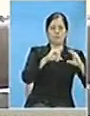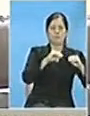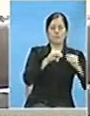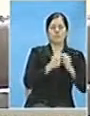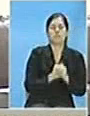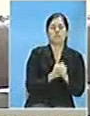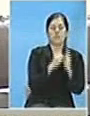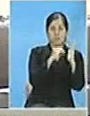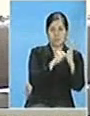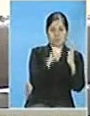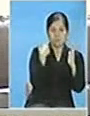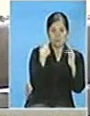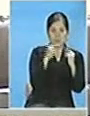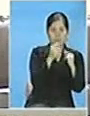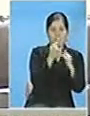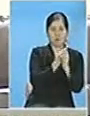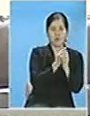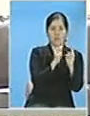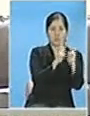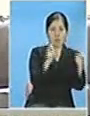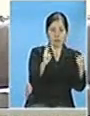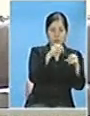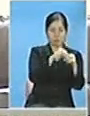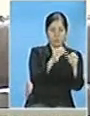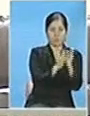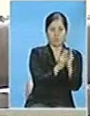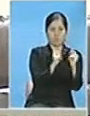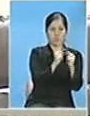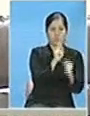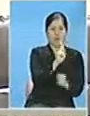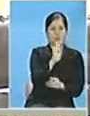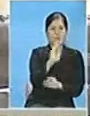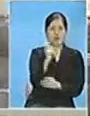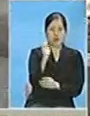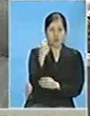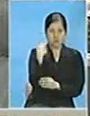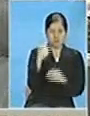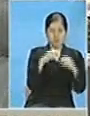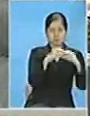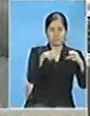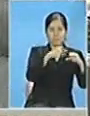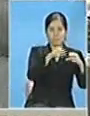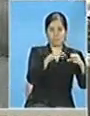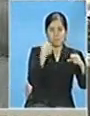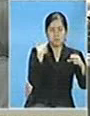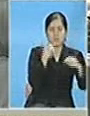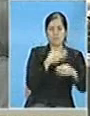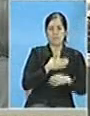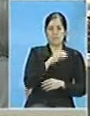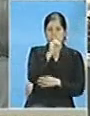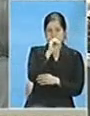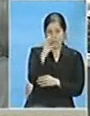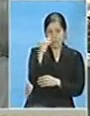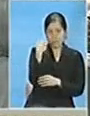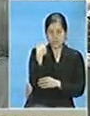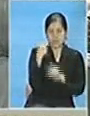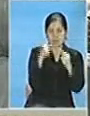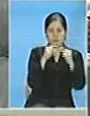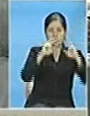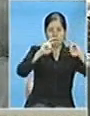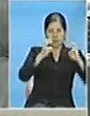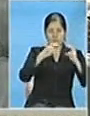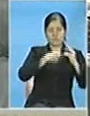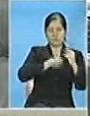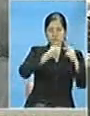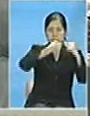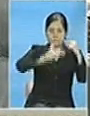กรรมการในกบอ.อยู่แล้วนะครับเพียงแต่ครั้งนี้ผมบอกไปชัดเจนนะฮะว่ารายละเอียดที่อยากจะคุยด้วยน่ะ